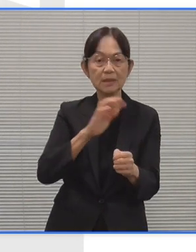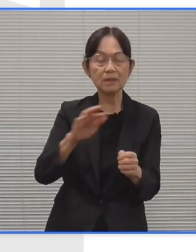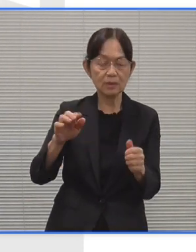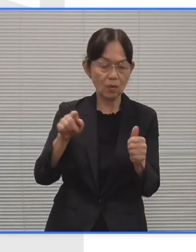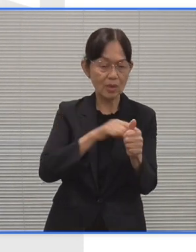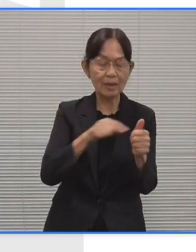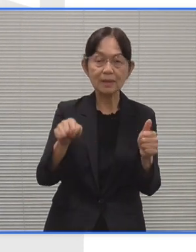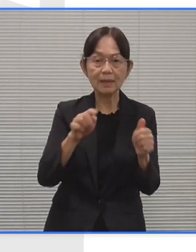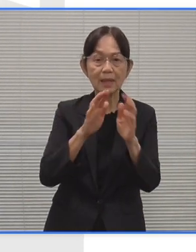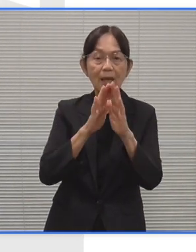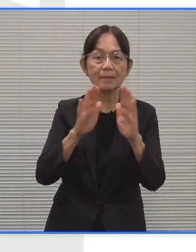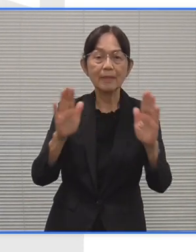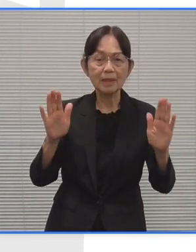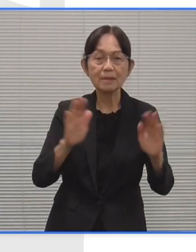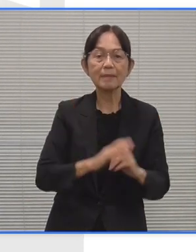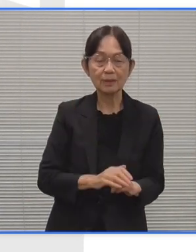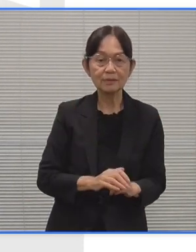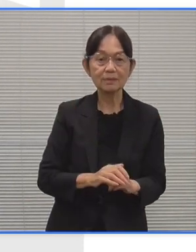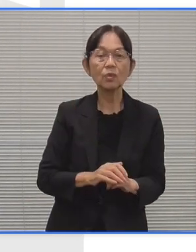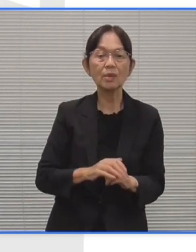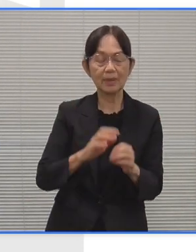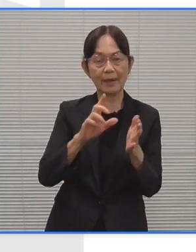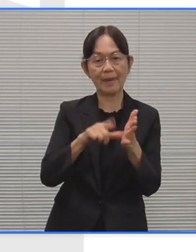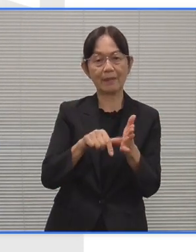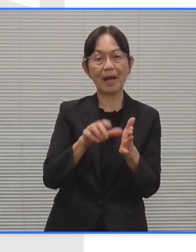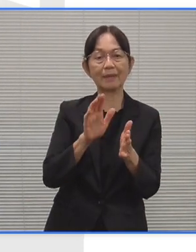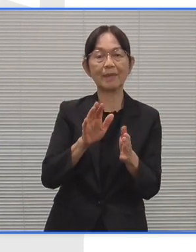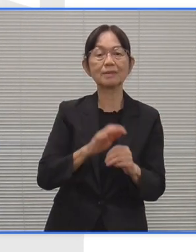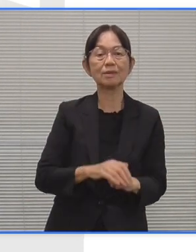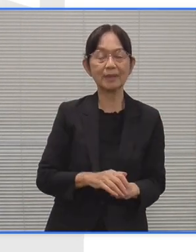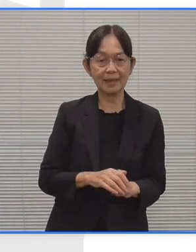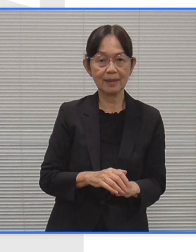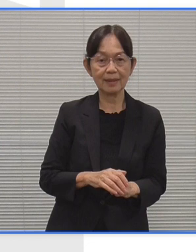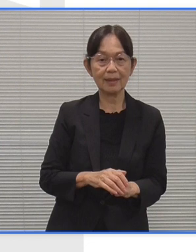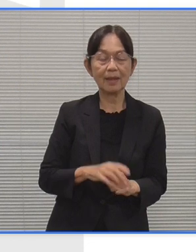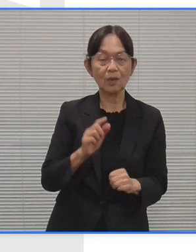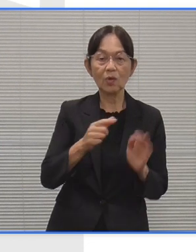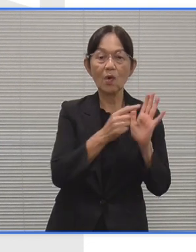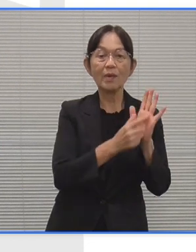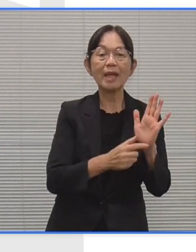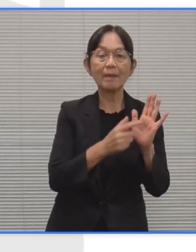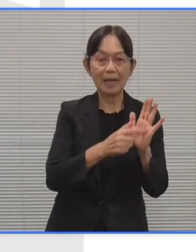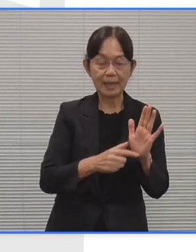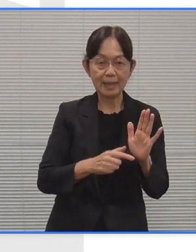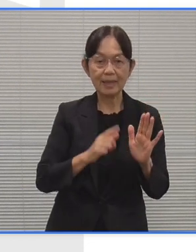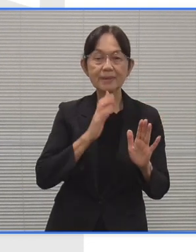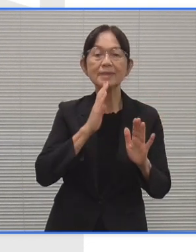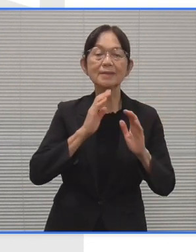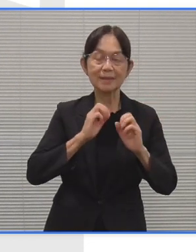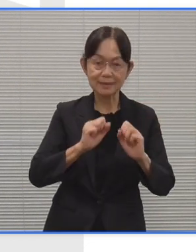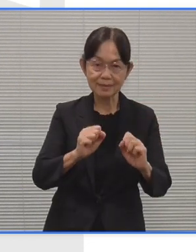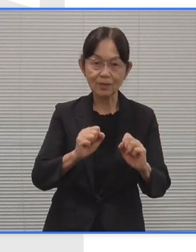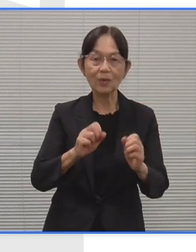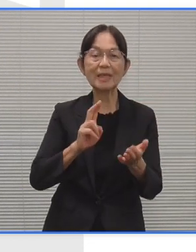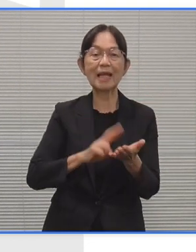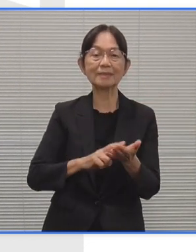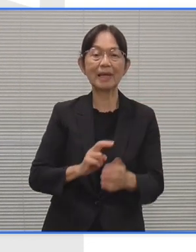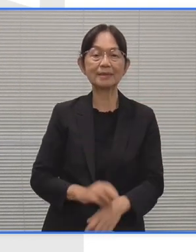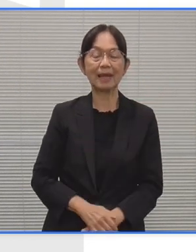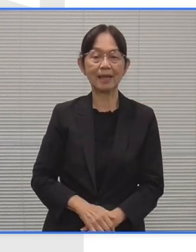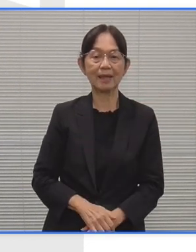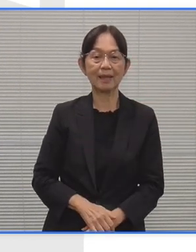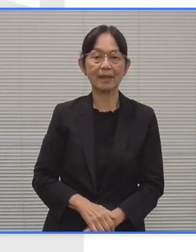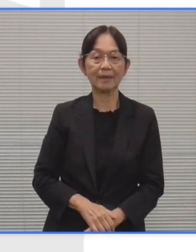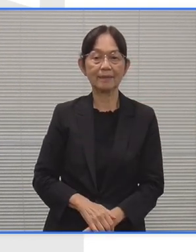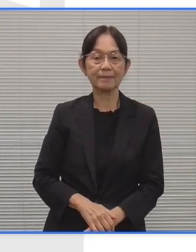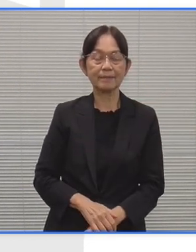になってしまったというようなケースもありますので、このテーマで実施をすることといたしました。明